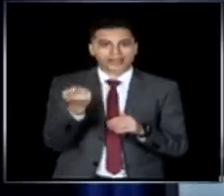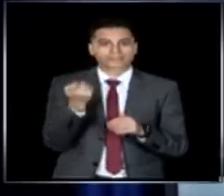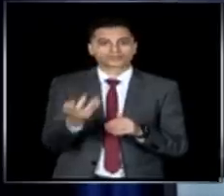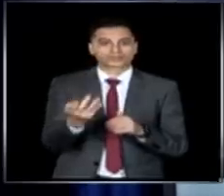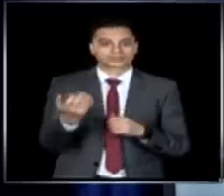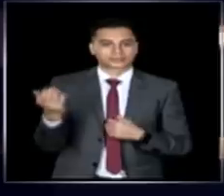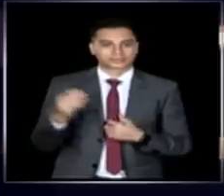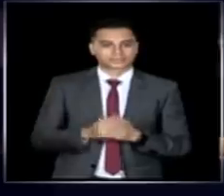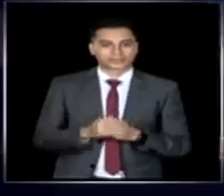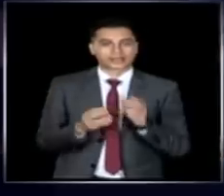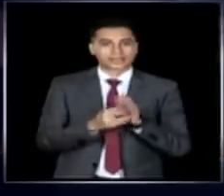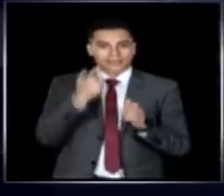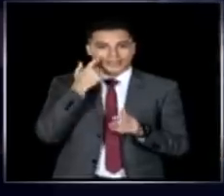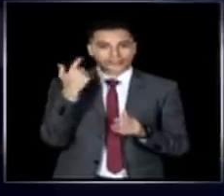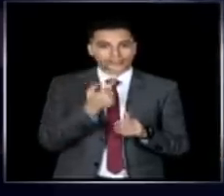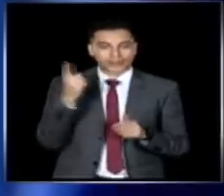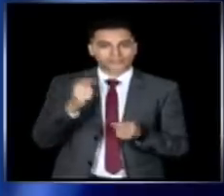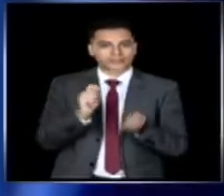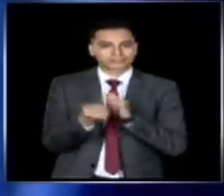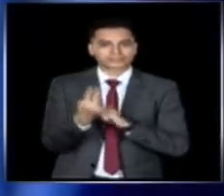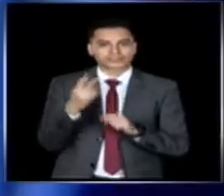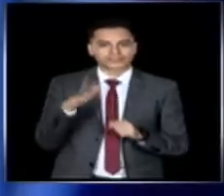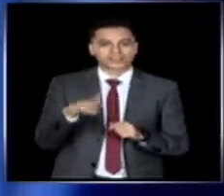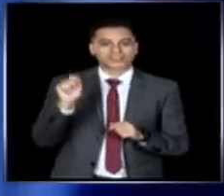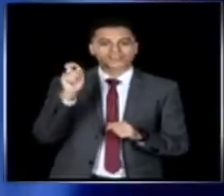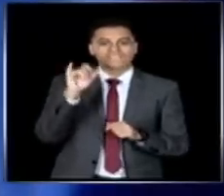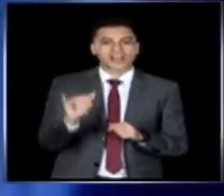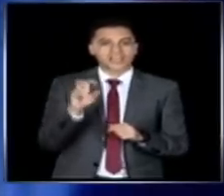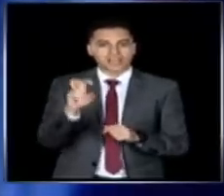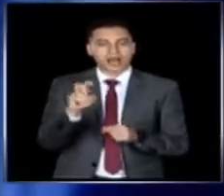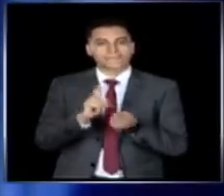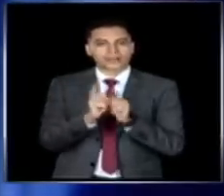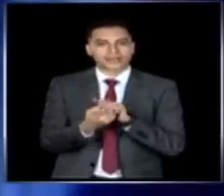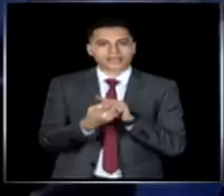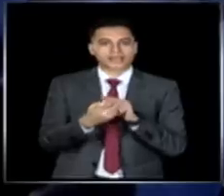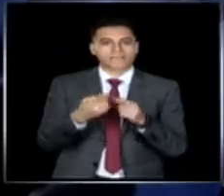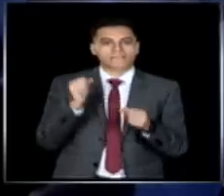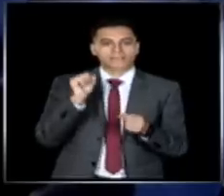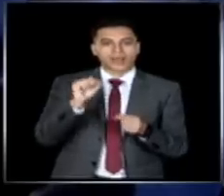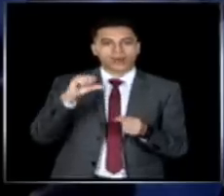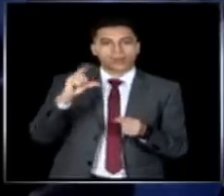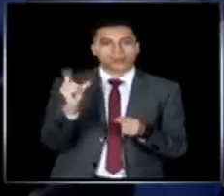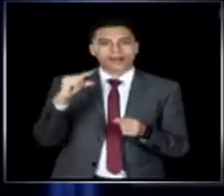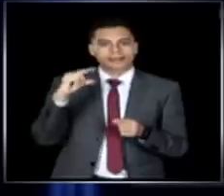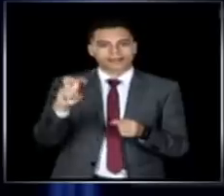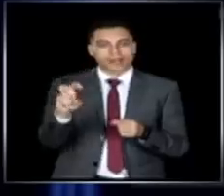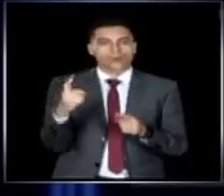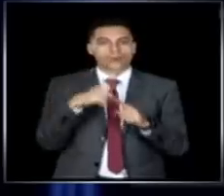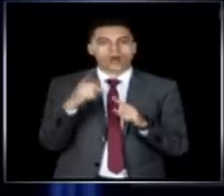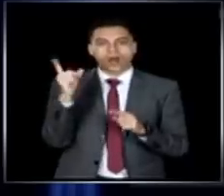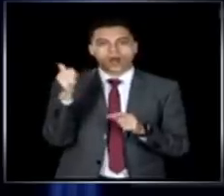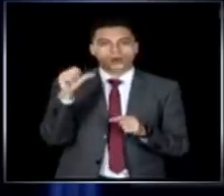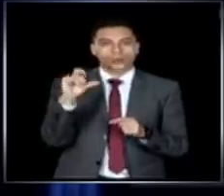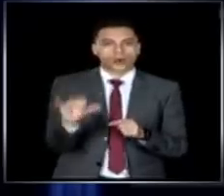35. جامعة عين شمس عندنا تغييرين، صفية يحيى نزلت مكان وردة محمد، وأروى